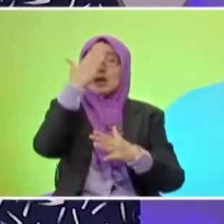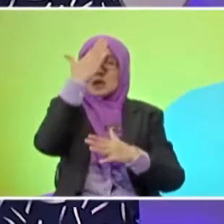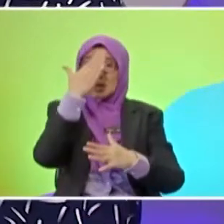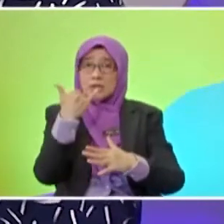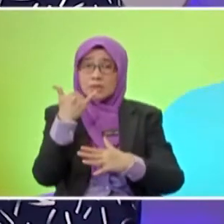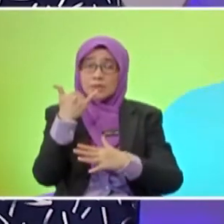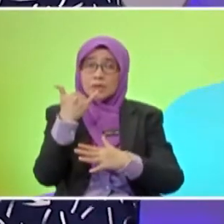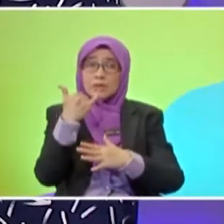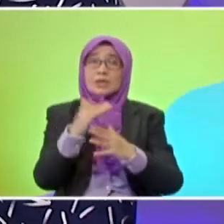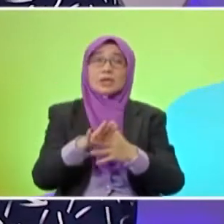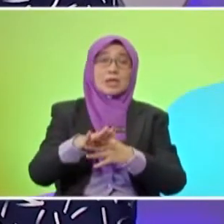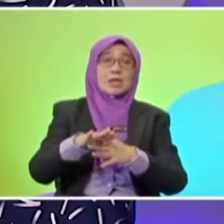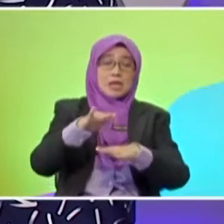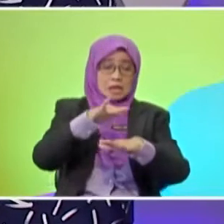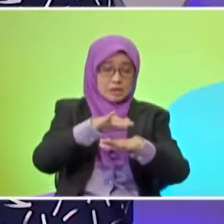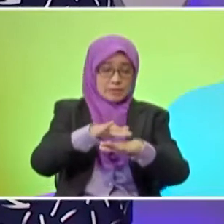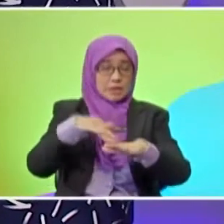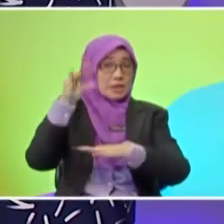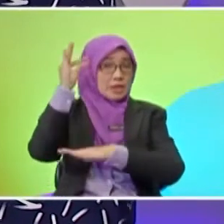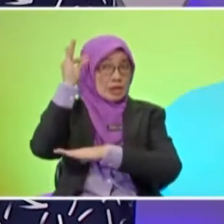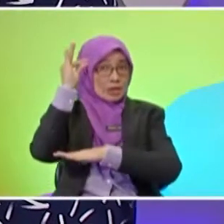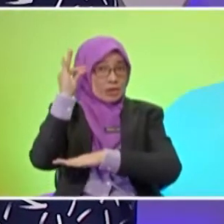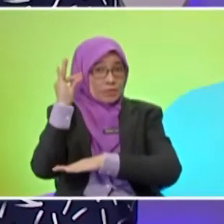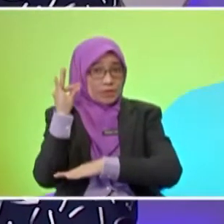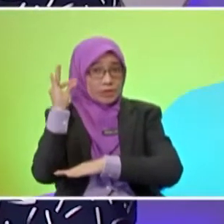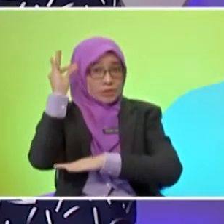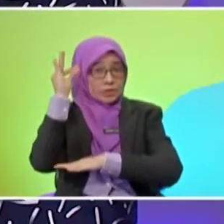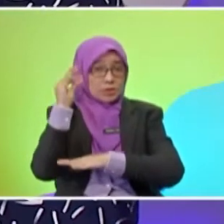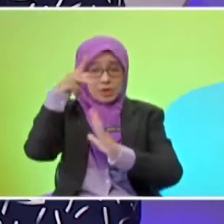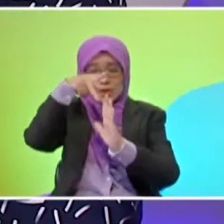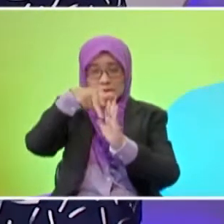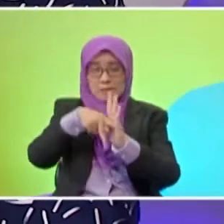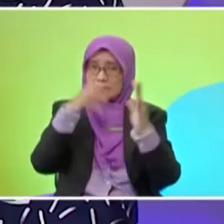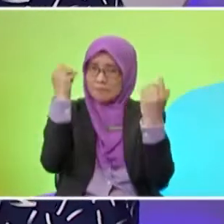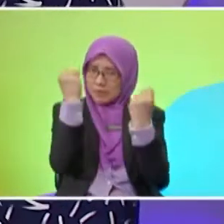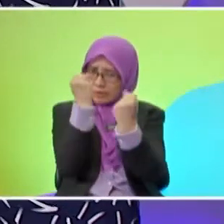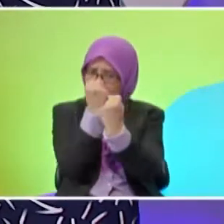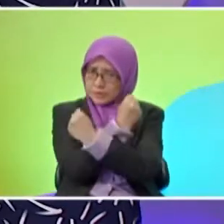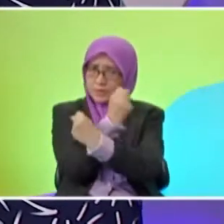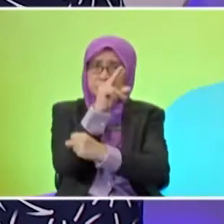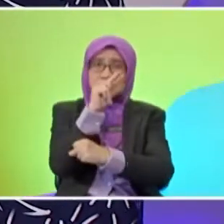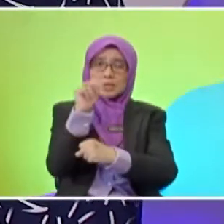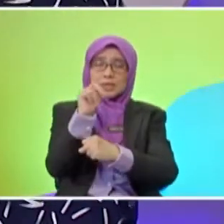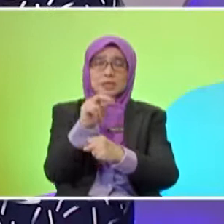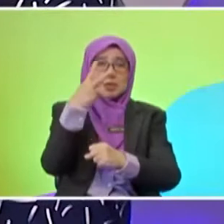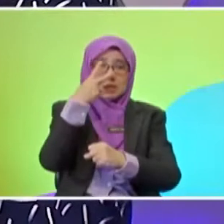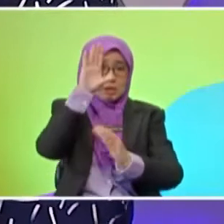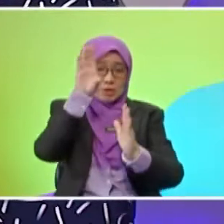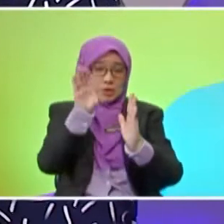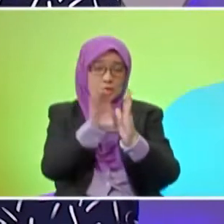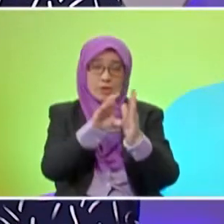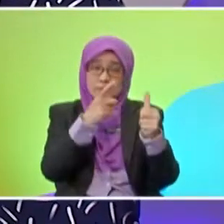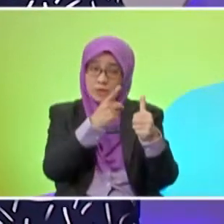faktor persaingan Mengapa hwhw ini bersaing Oke kalau Ivan tengok pada gambar pertama untuk